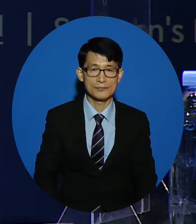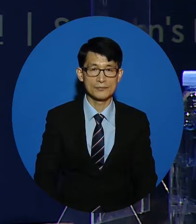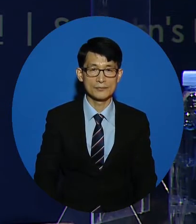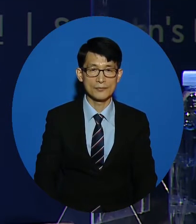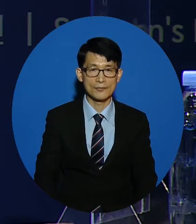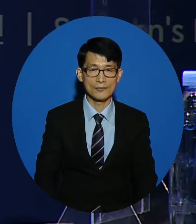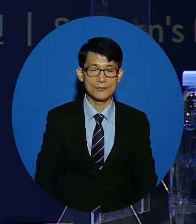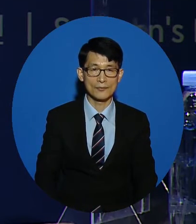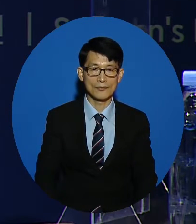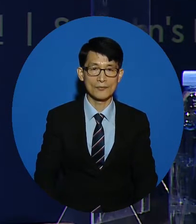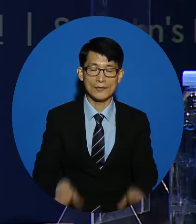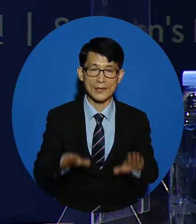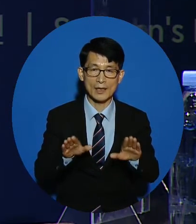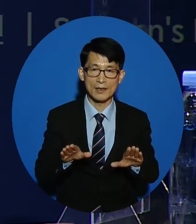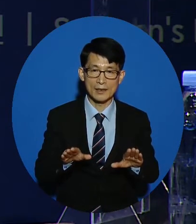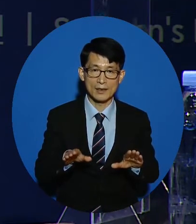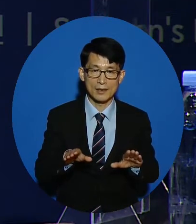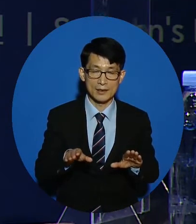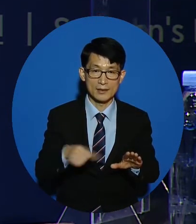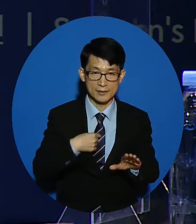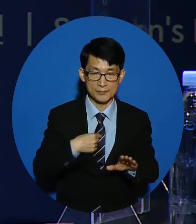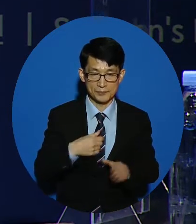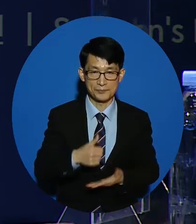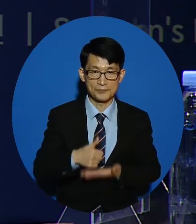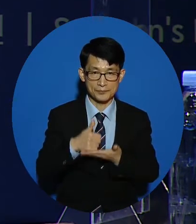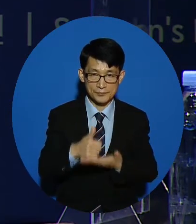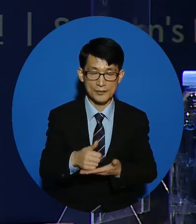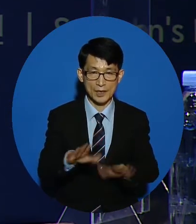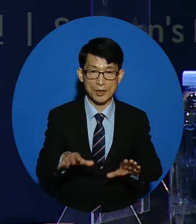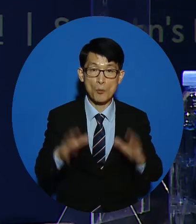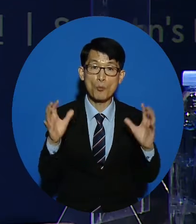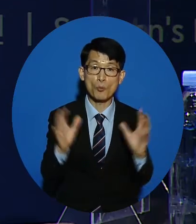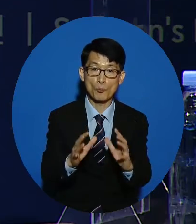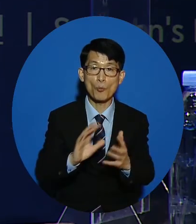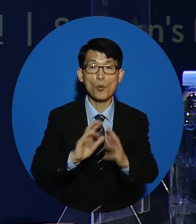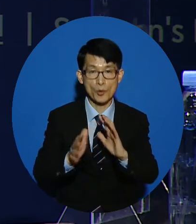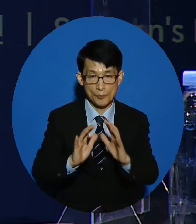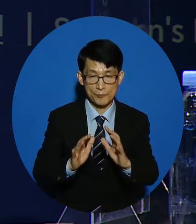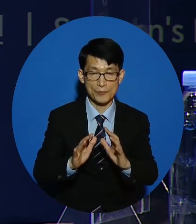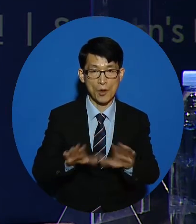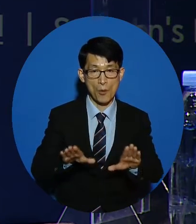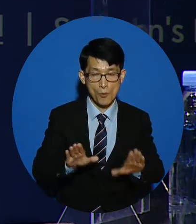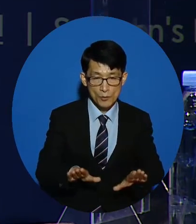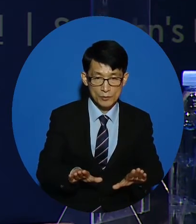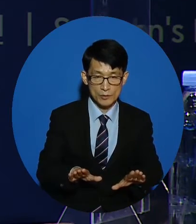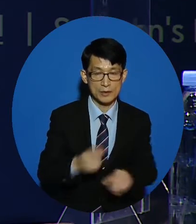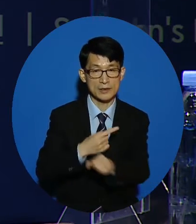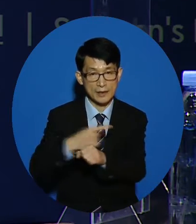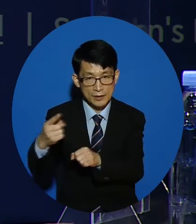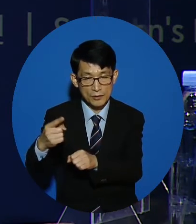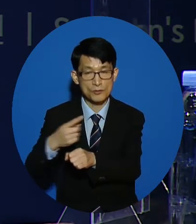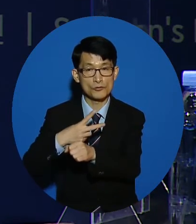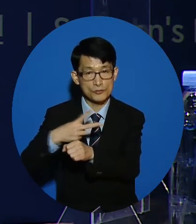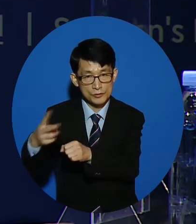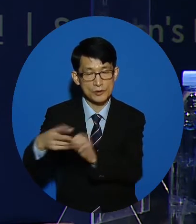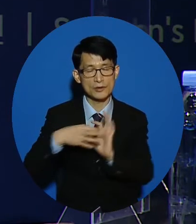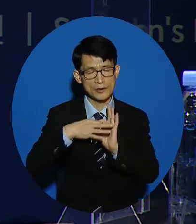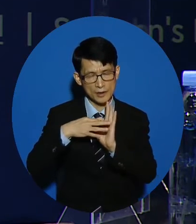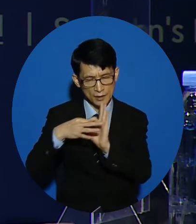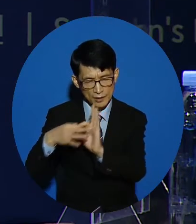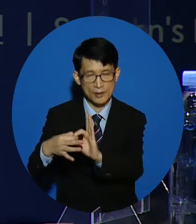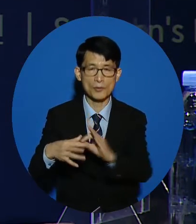아무쪼록 이런 좋은 자리가 내년, 내후년에도 계속돼서 우리 장애